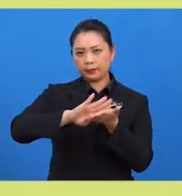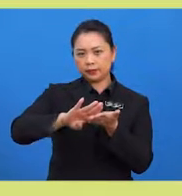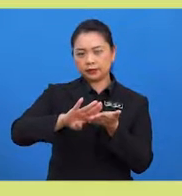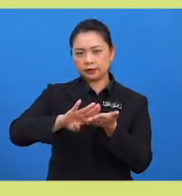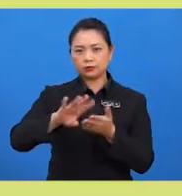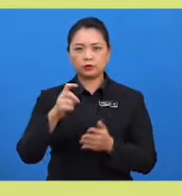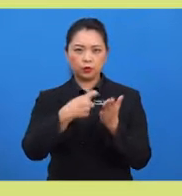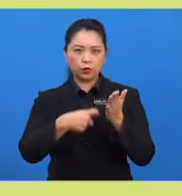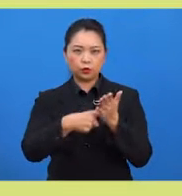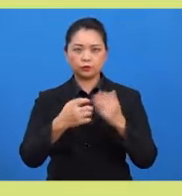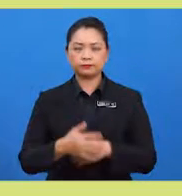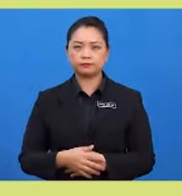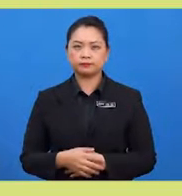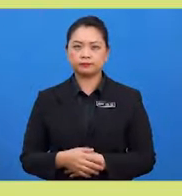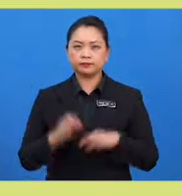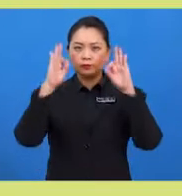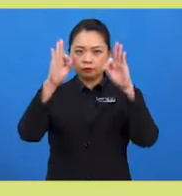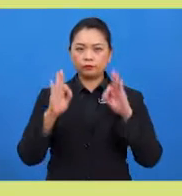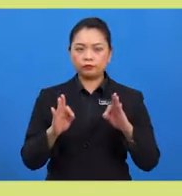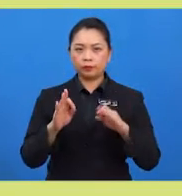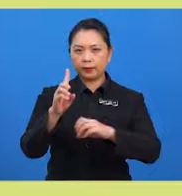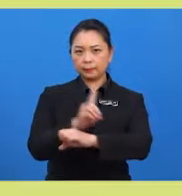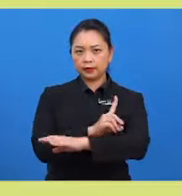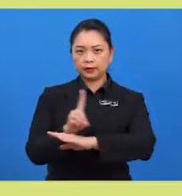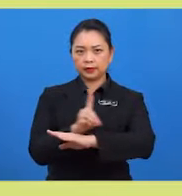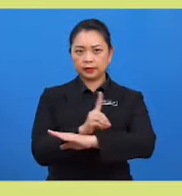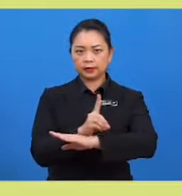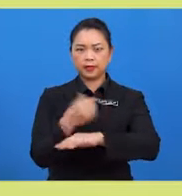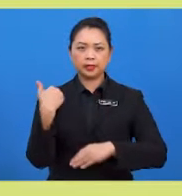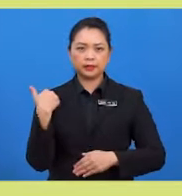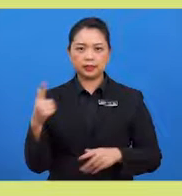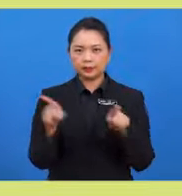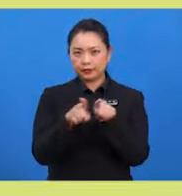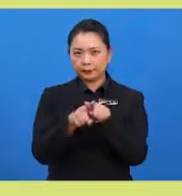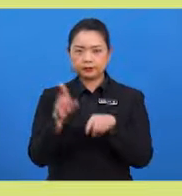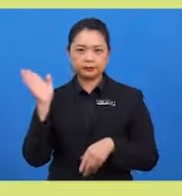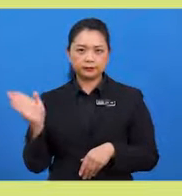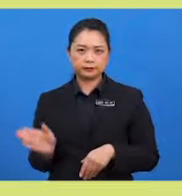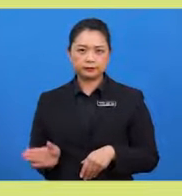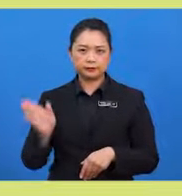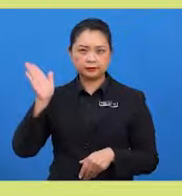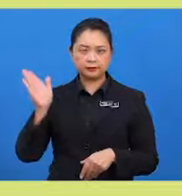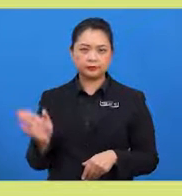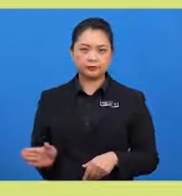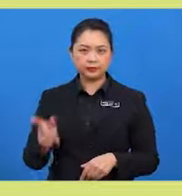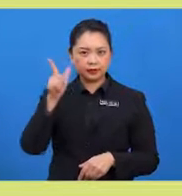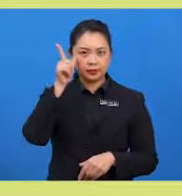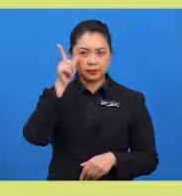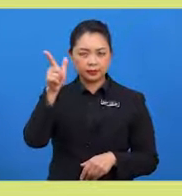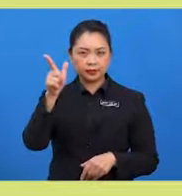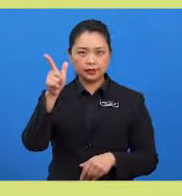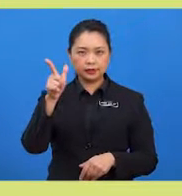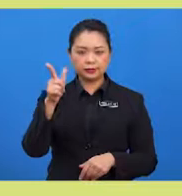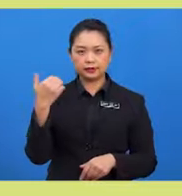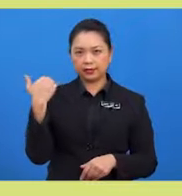jualan. Format akaun perdagangan adalah seperti yang ditunjukkan. Lihat item yang berada